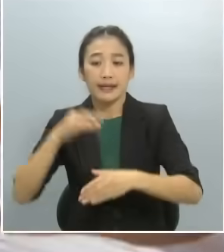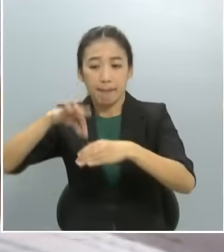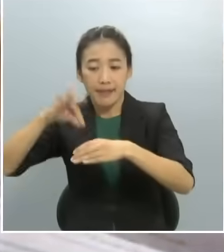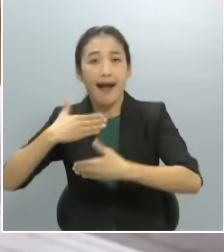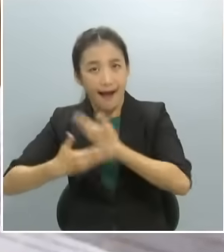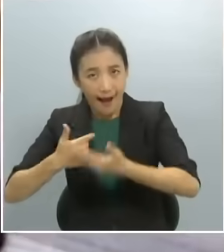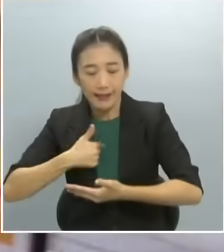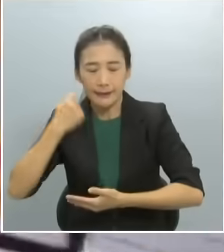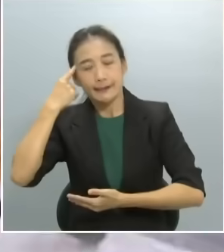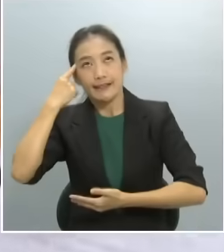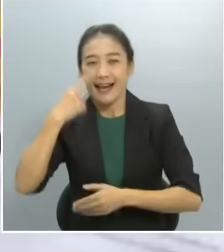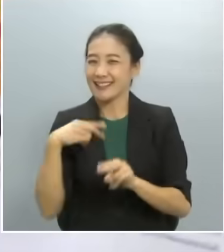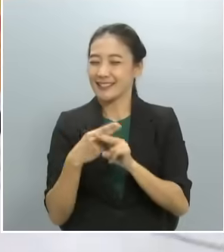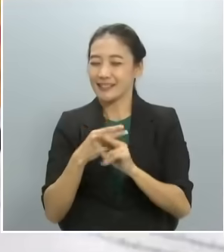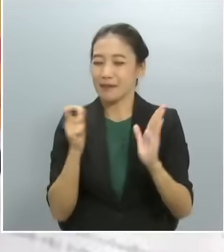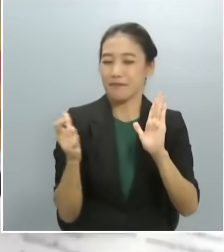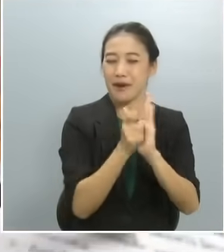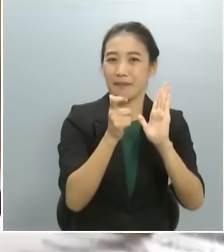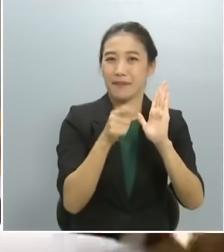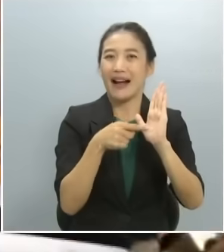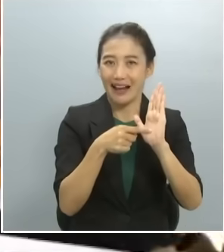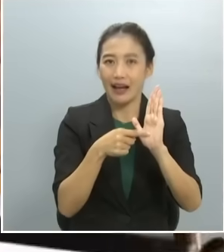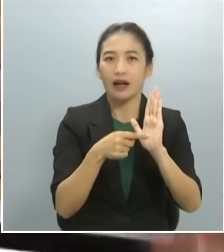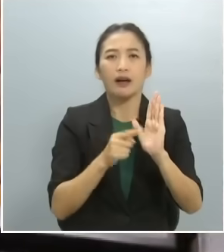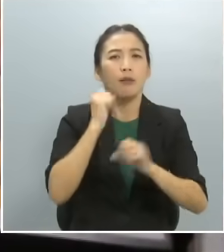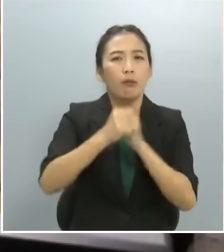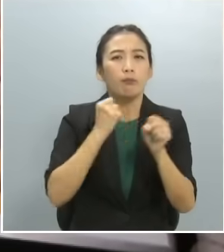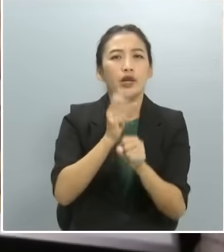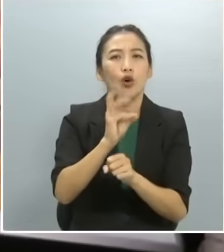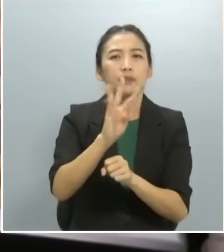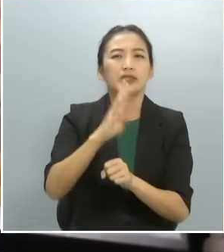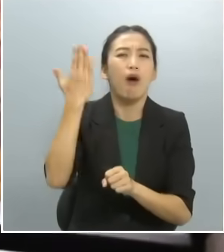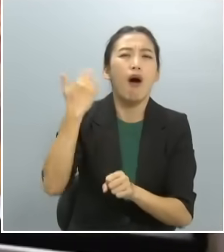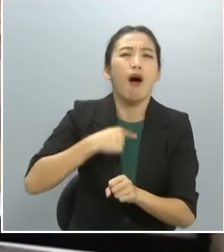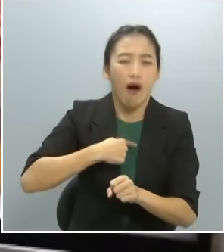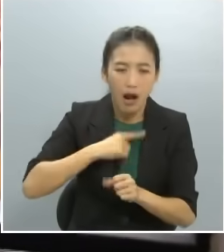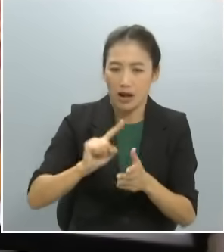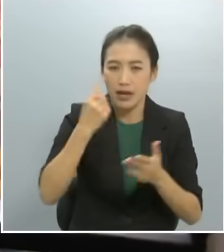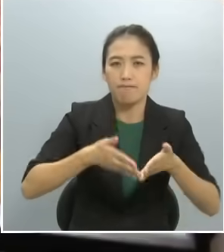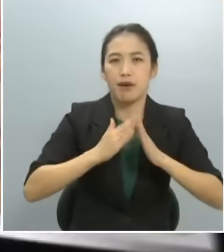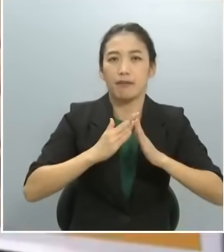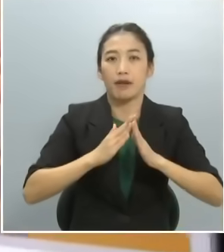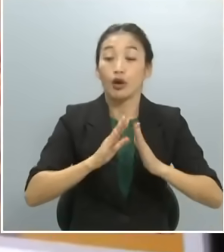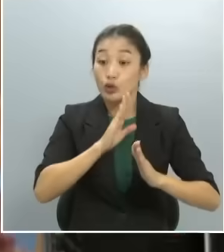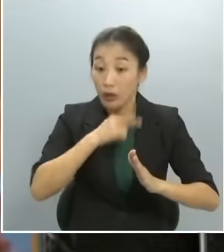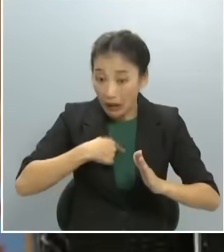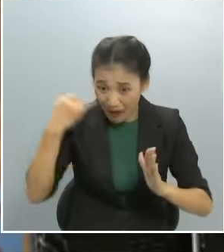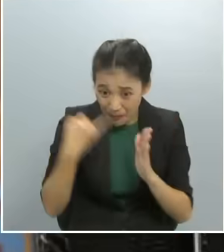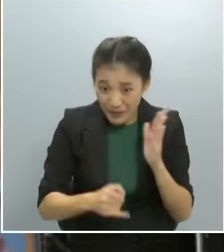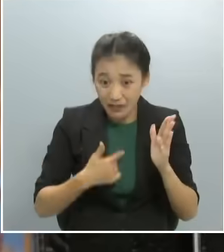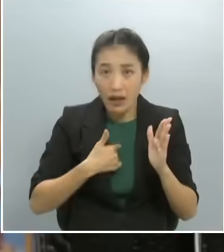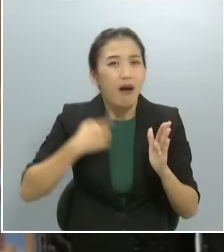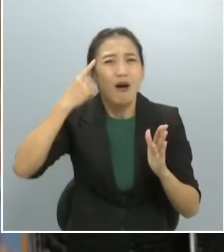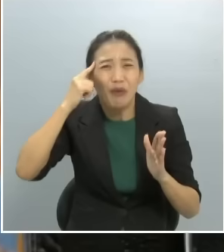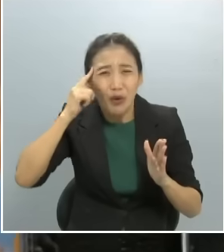เล็กๆริมถนนมั่งตั้งแต่ปี 64แต่ถ้าหากผิดจริงก็พร้อมเปลี่ยนชื่อเพราะไม่อยากไปต่อสู้กับทุนใหญ่ขอขายของใน